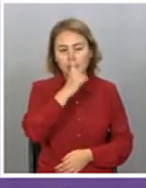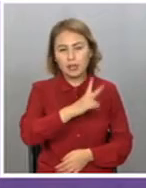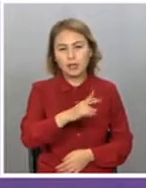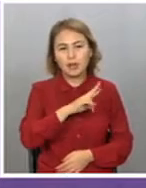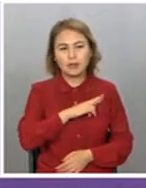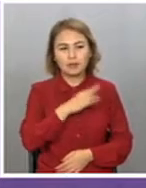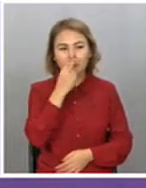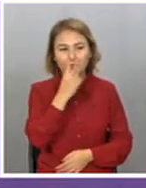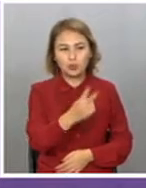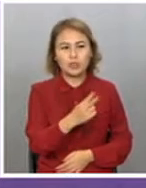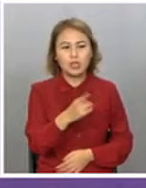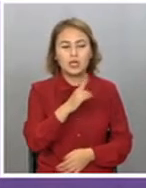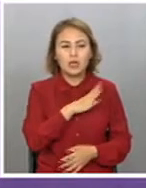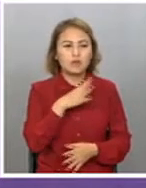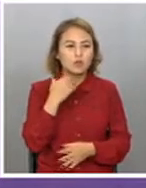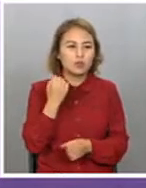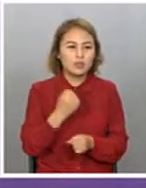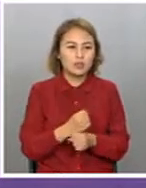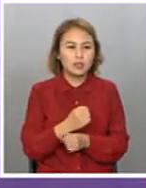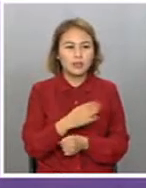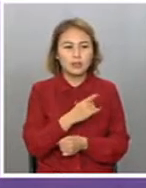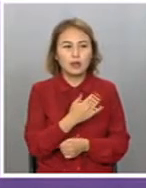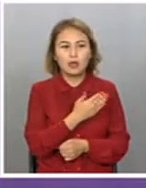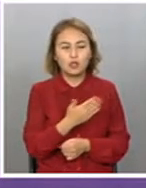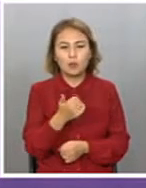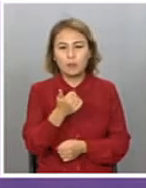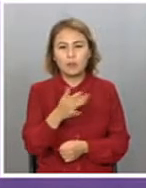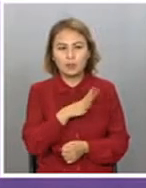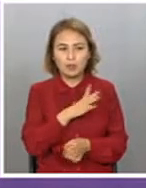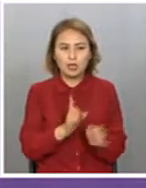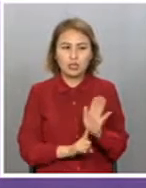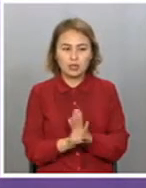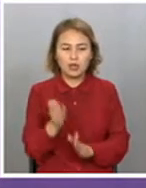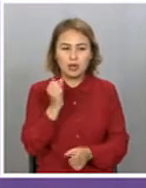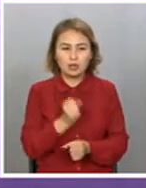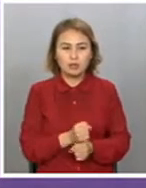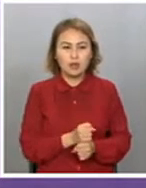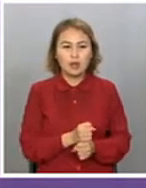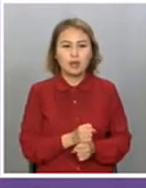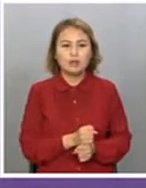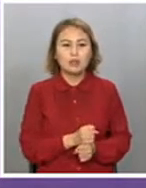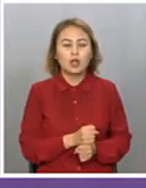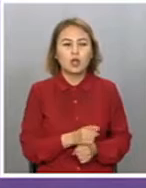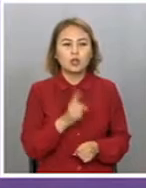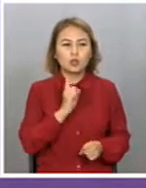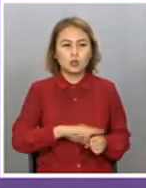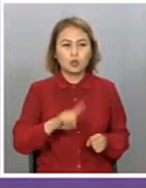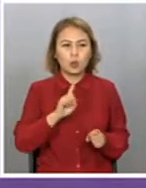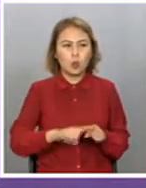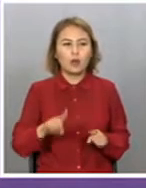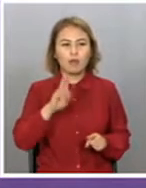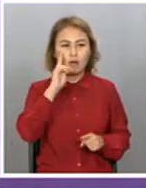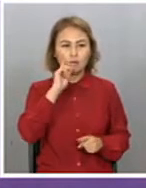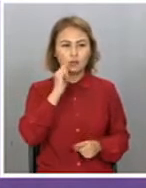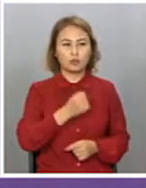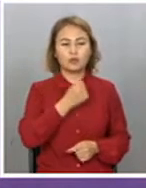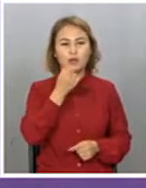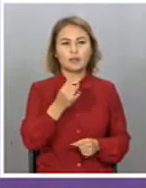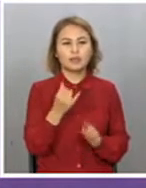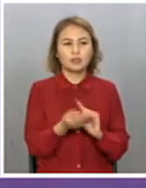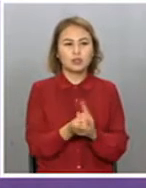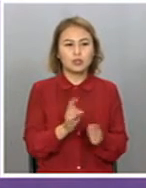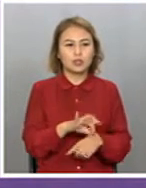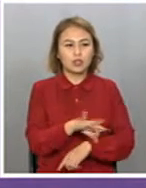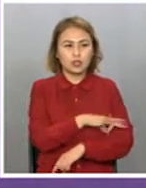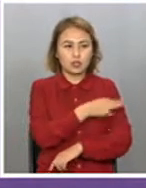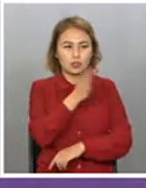тебя и вижу, за все дела ты хорошо принимаешься. Скоро возмужаешь, да женишься и